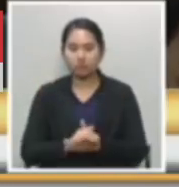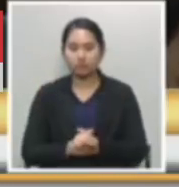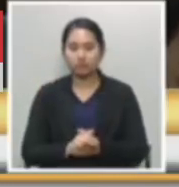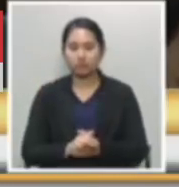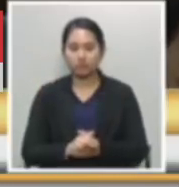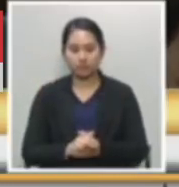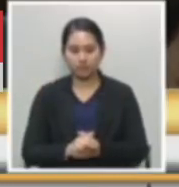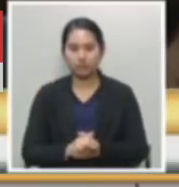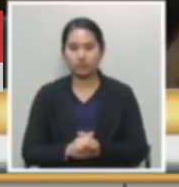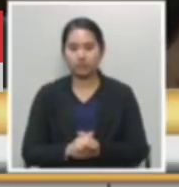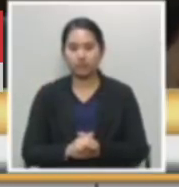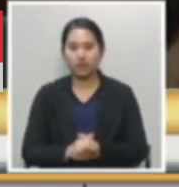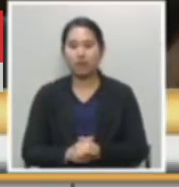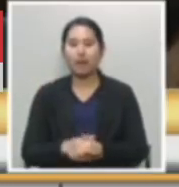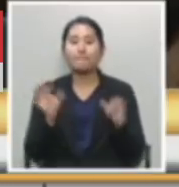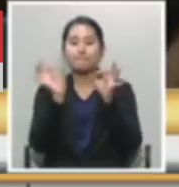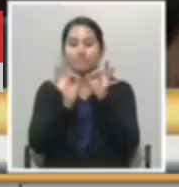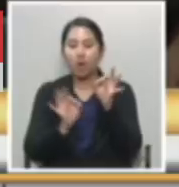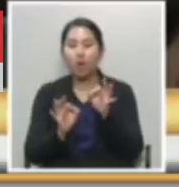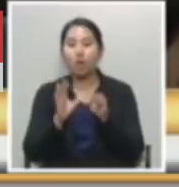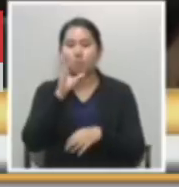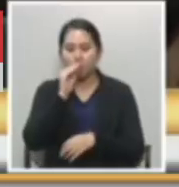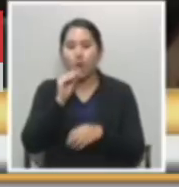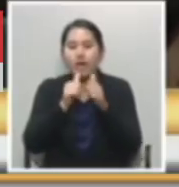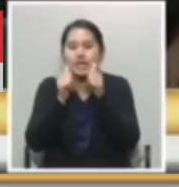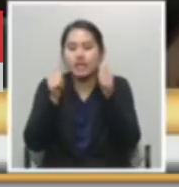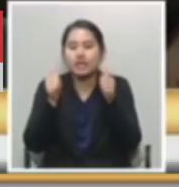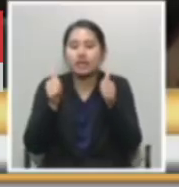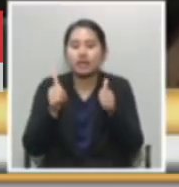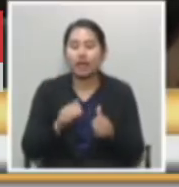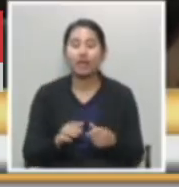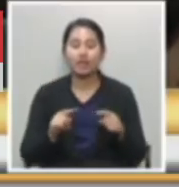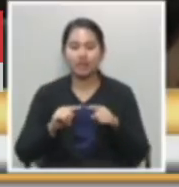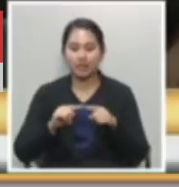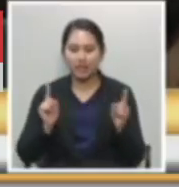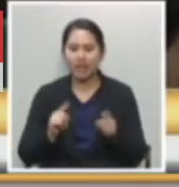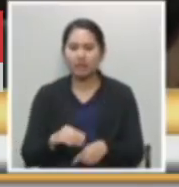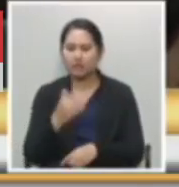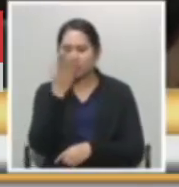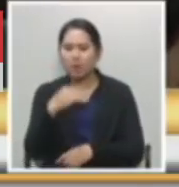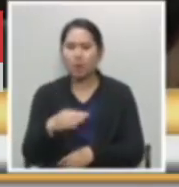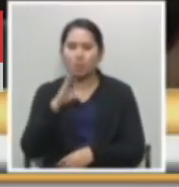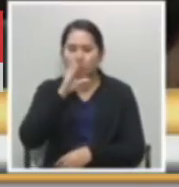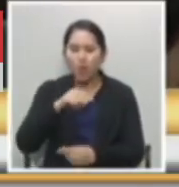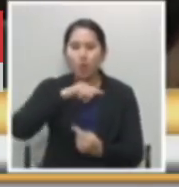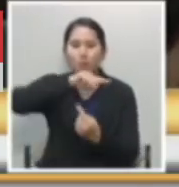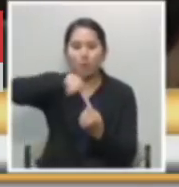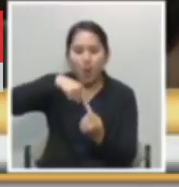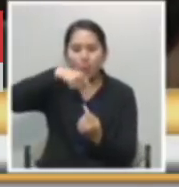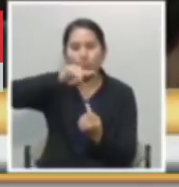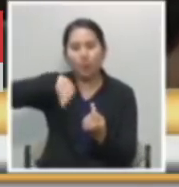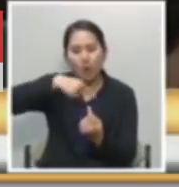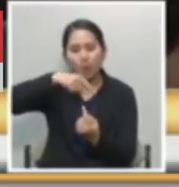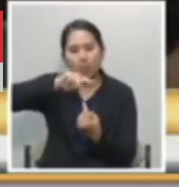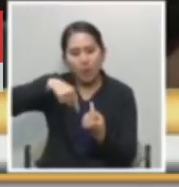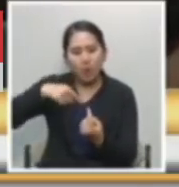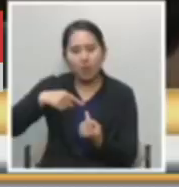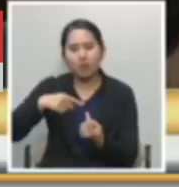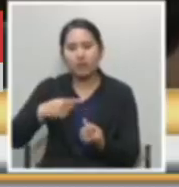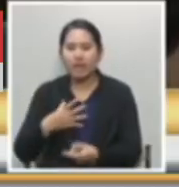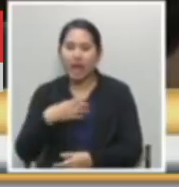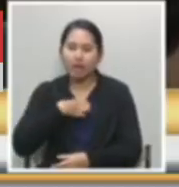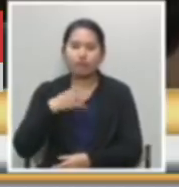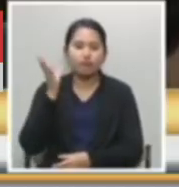านครับว่าอยากให้เขาท่านผู้นี้พูดดีมากครับแต่ว่าท่านชอบพูดวนเวียนซ้ำซากวกไปวกมาผมอยากฟัง